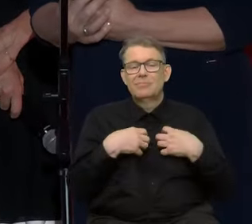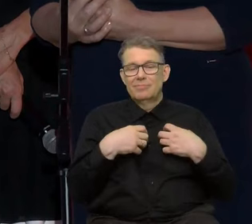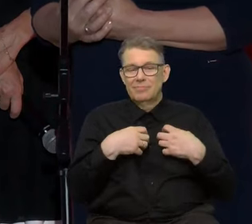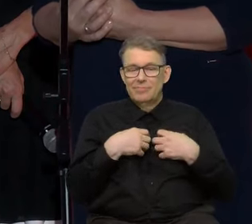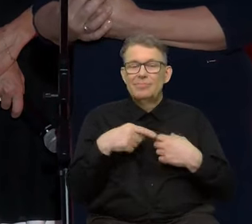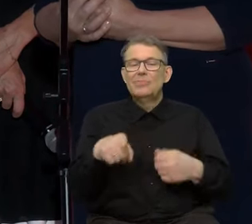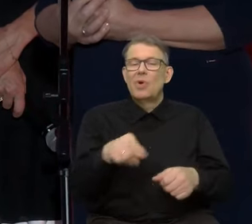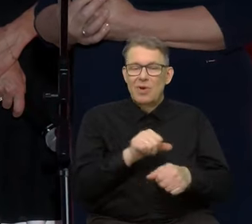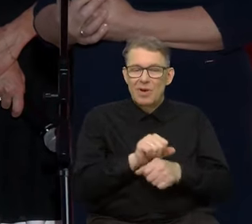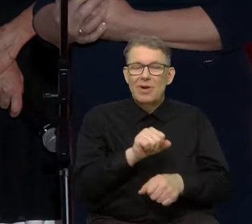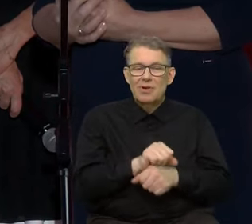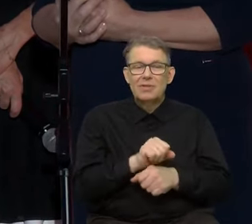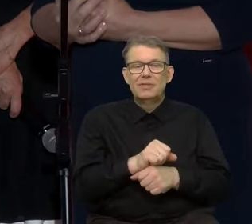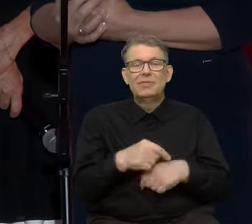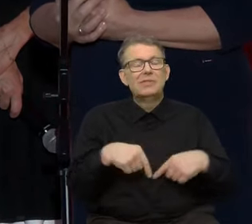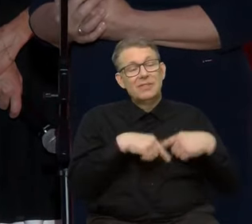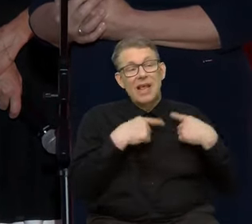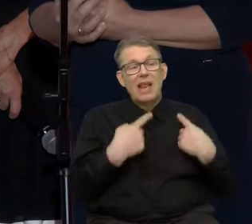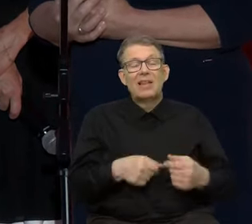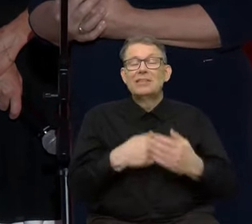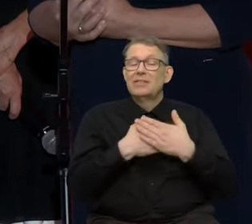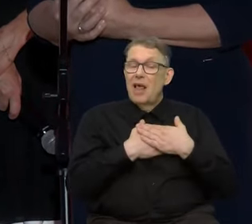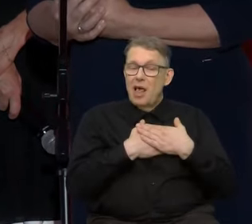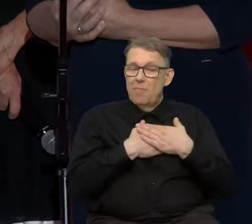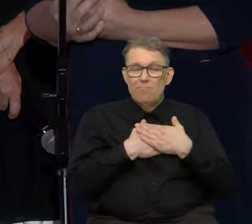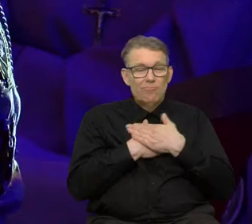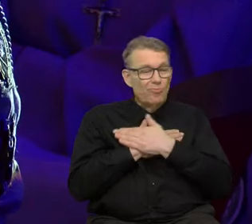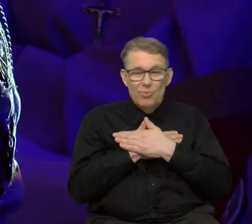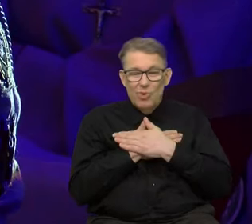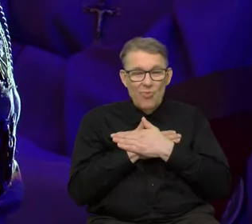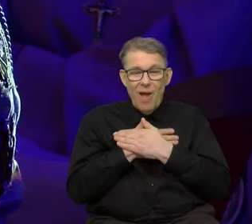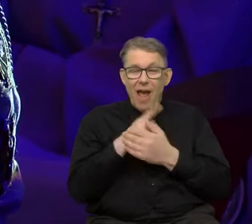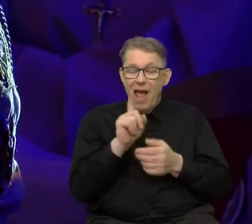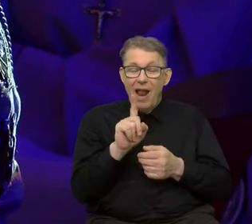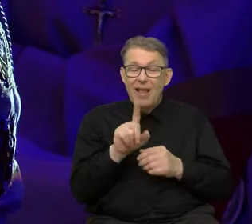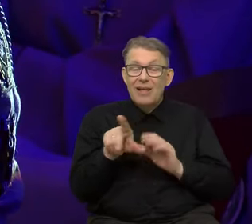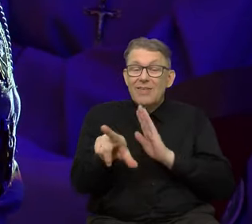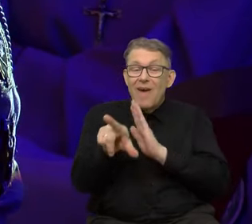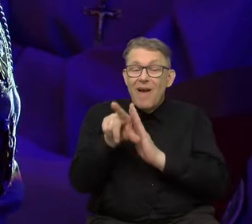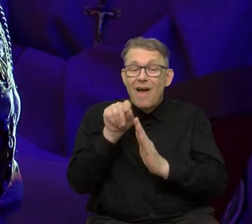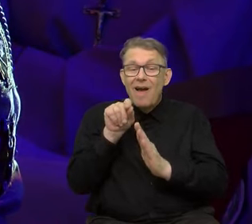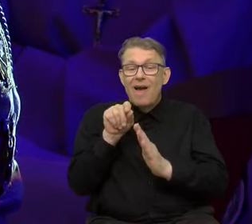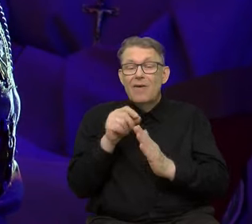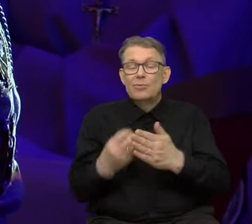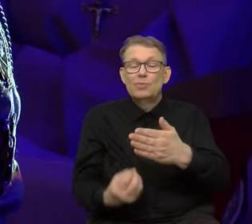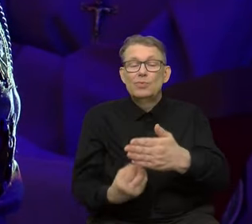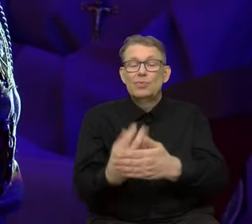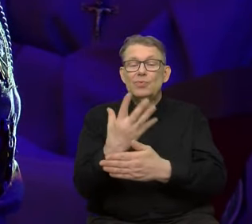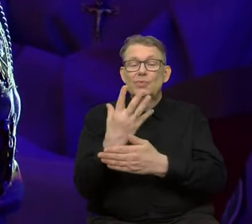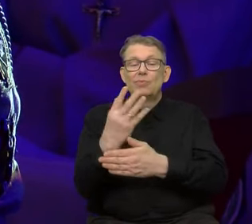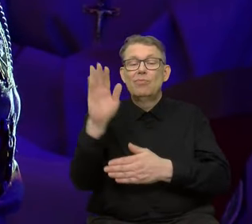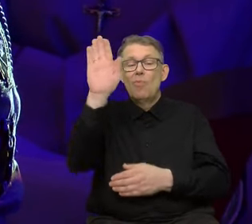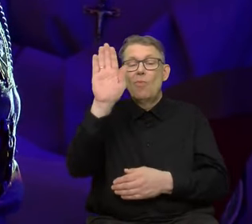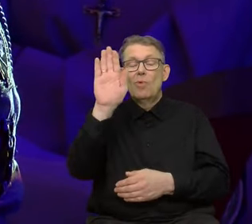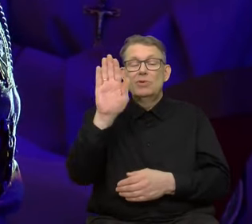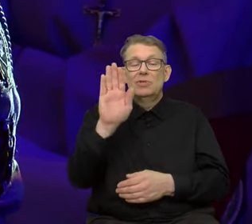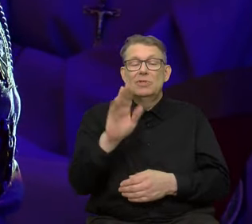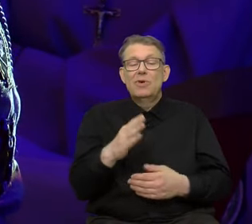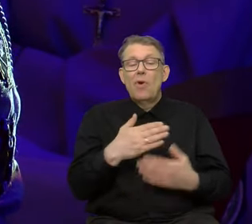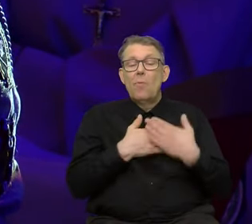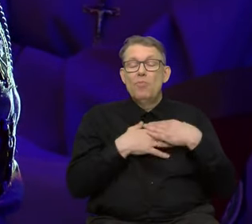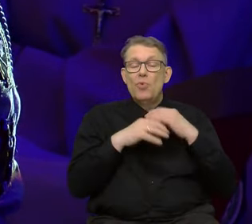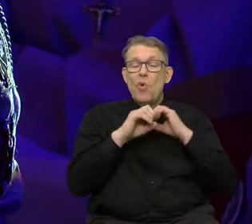bo serdeczna miłość, ale zaczerpnięta ze zdroju Bożego Miłosierdzia,